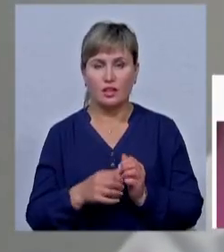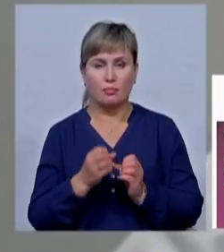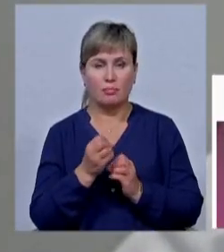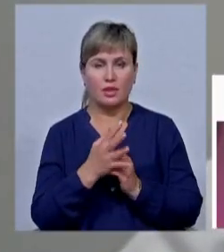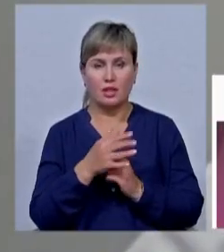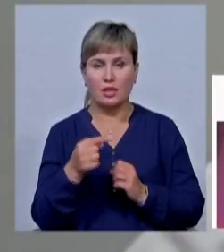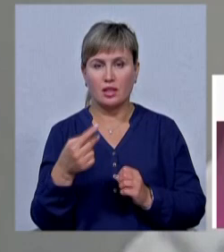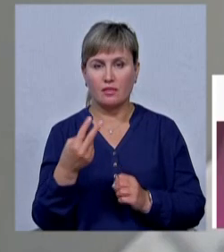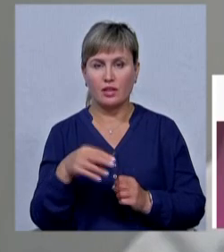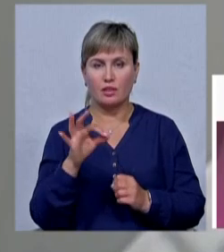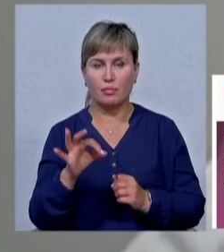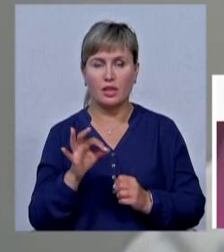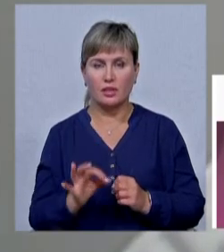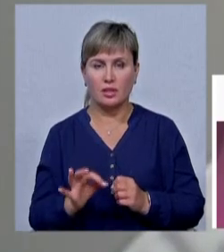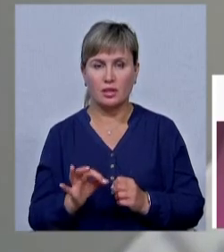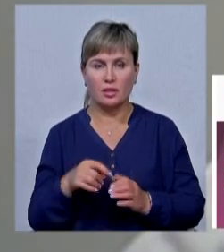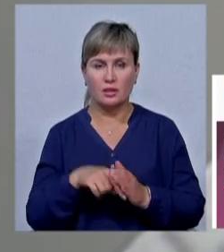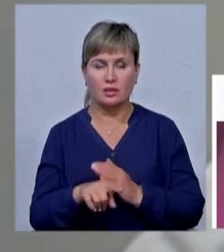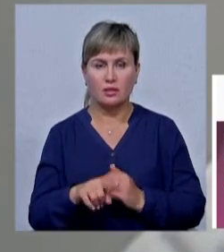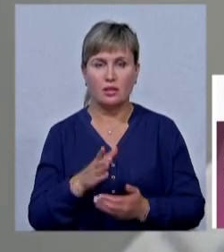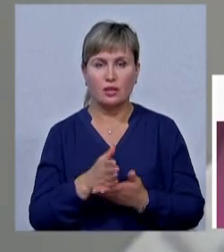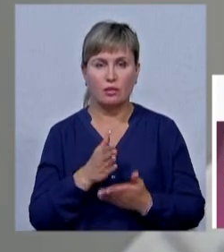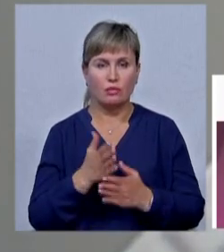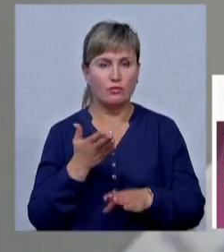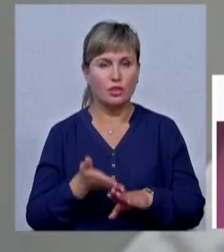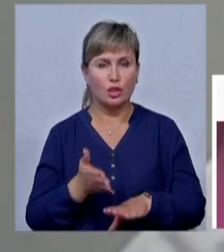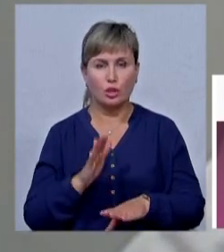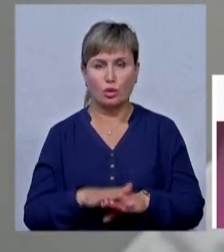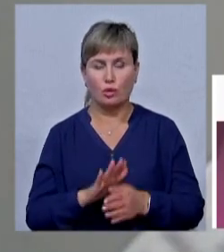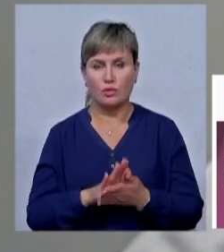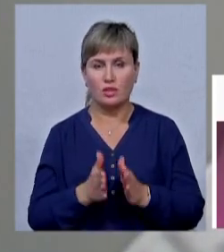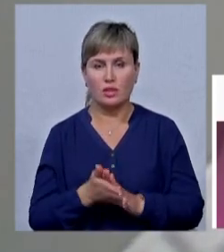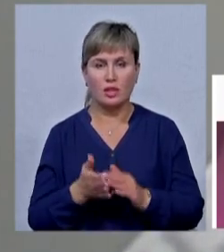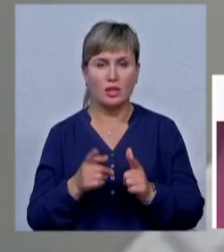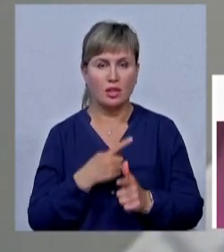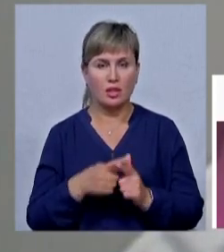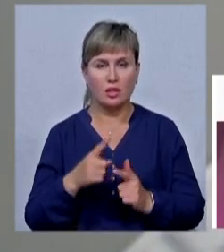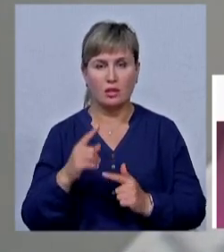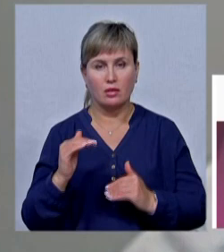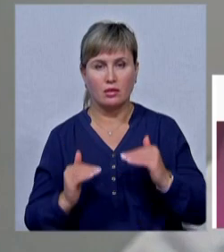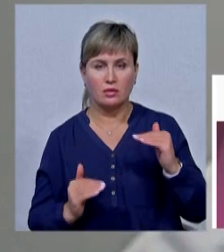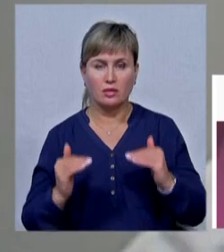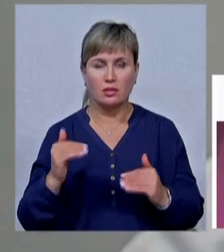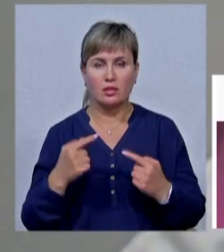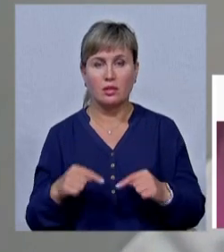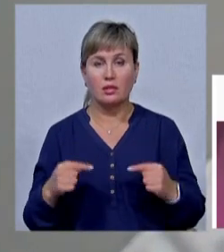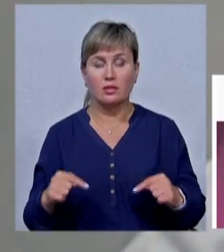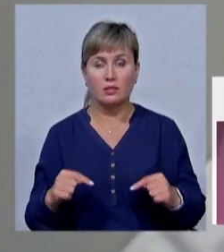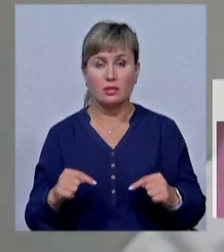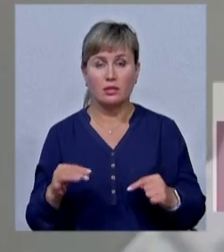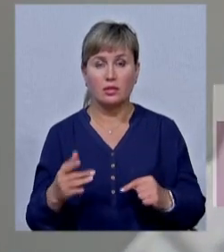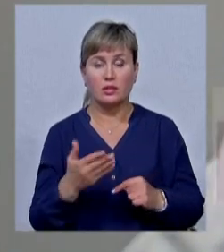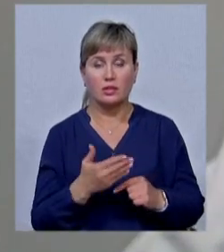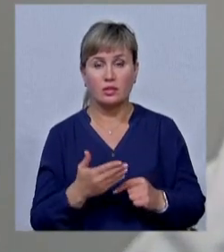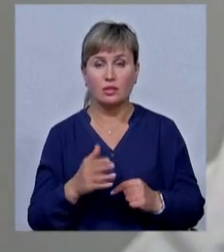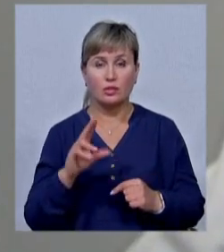15-20% больных в отделениях реанимации находятся в крайне тяжелом или нестабильном состоянии. Из их числа,